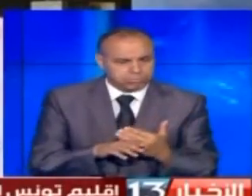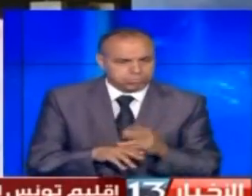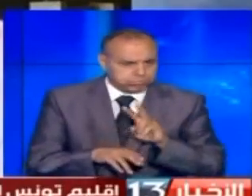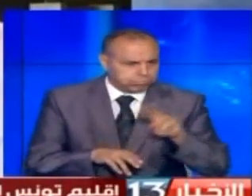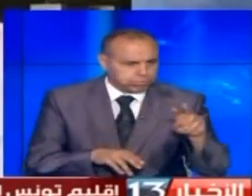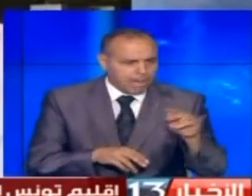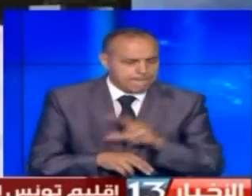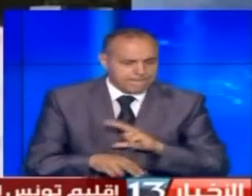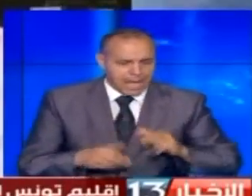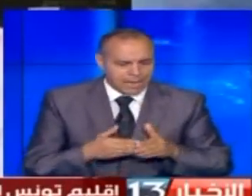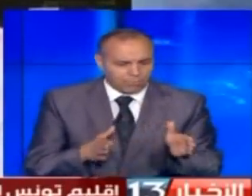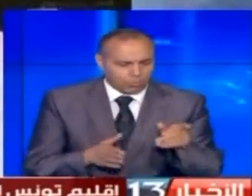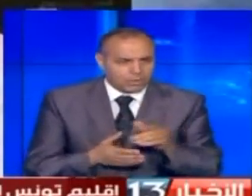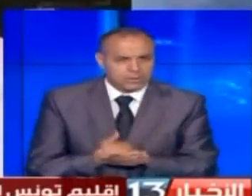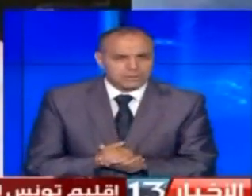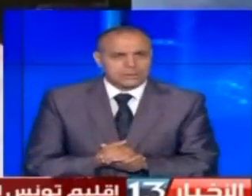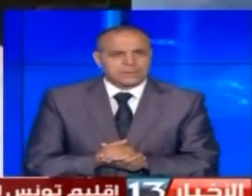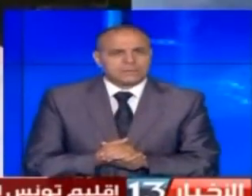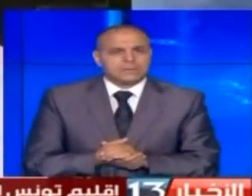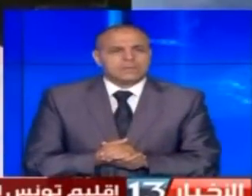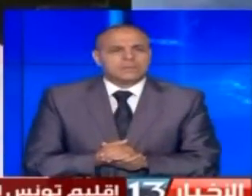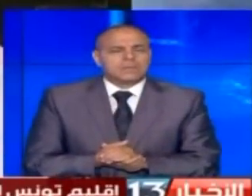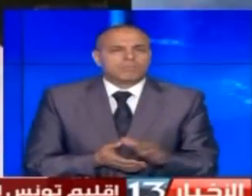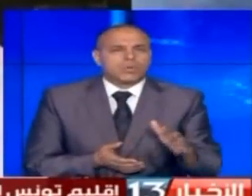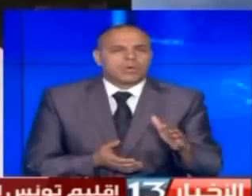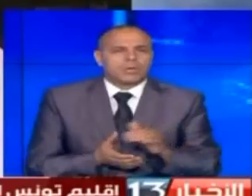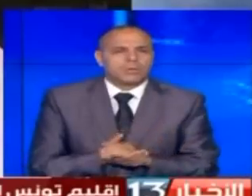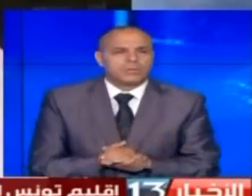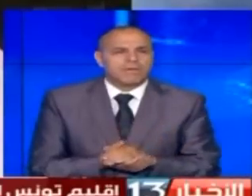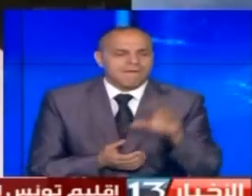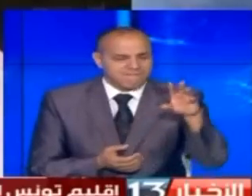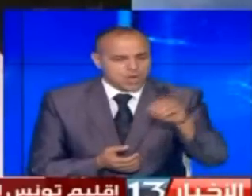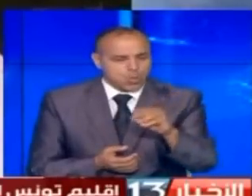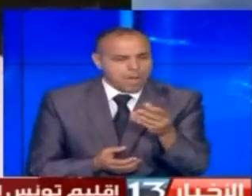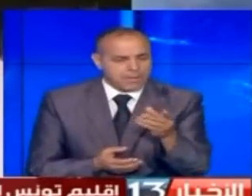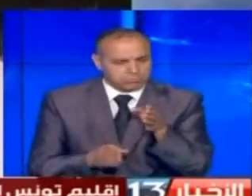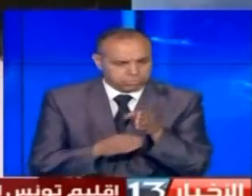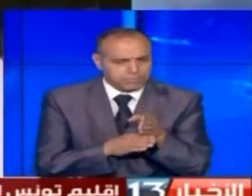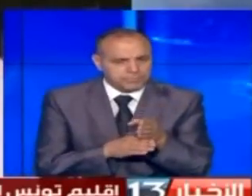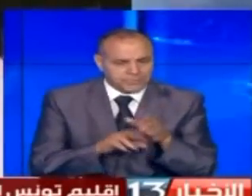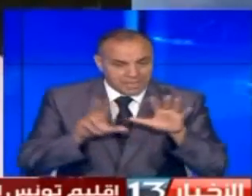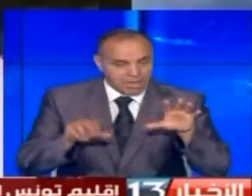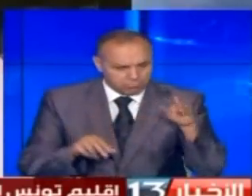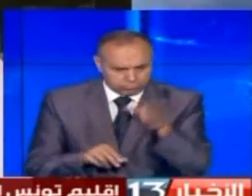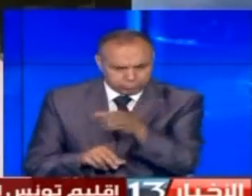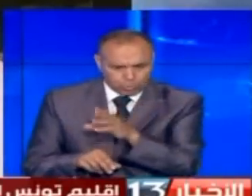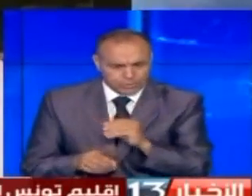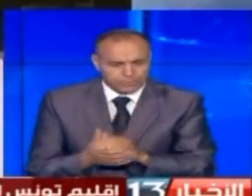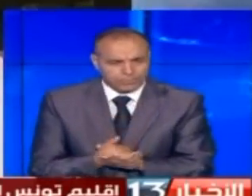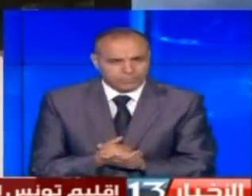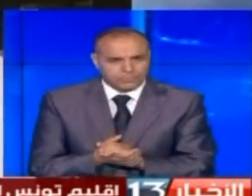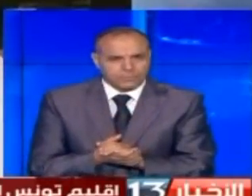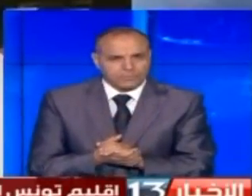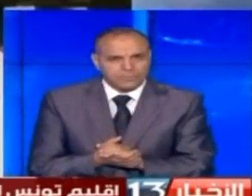معناها المحلات المفتوحة للعموم. عندنا ما يقارب في الأسواق، معناها عندنا تدخلات في 8 أسواق. فيما يخص